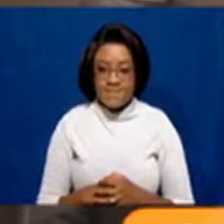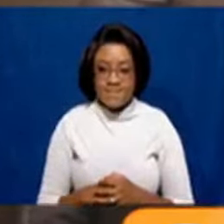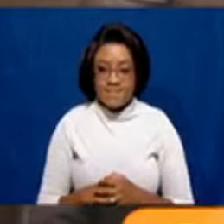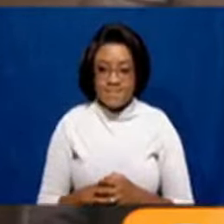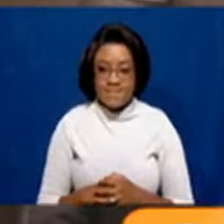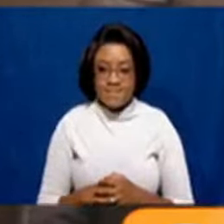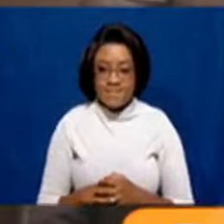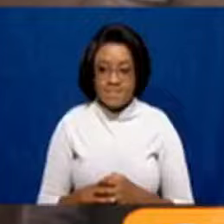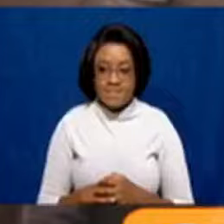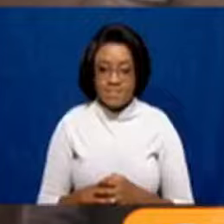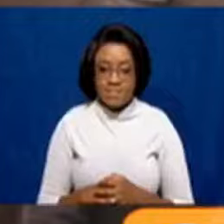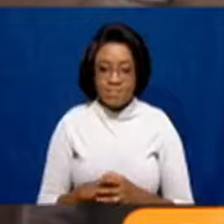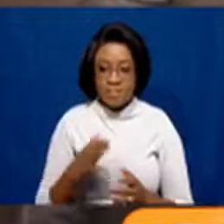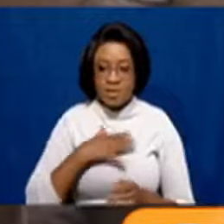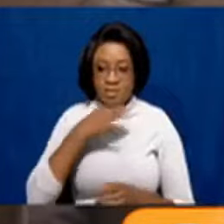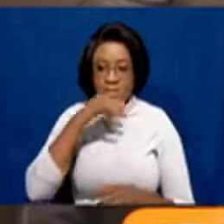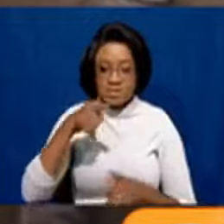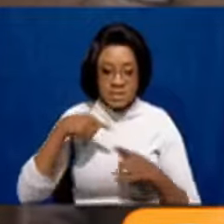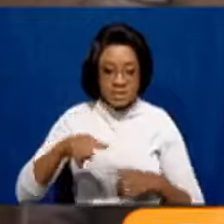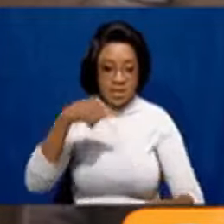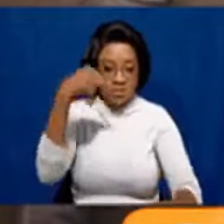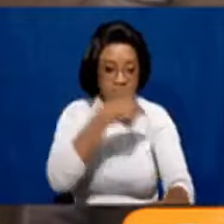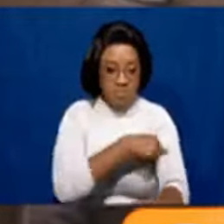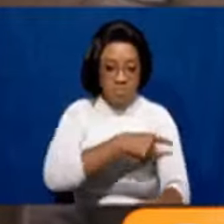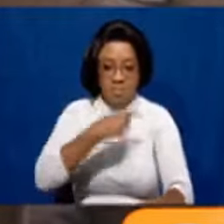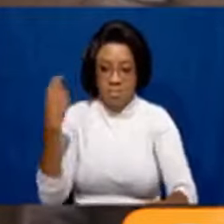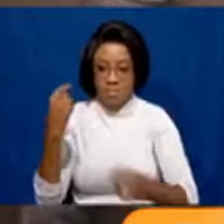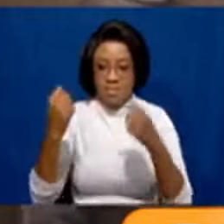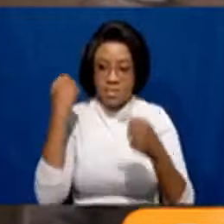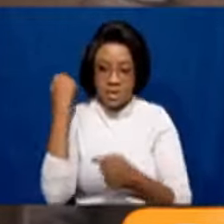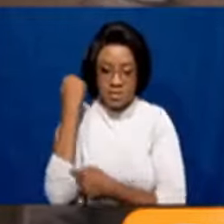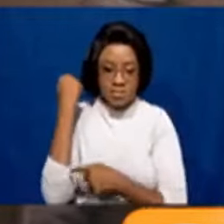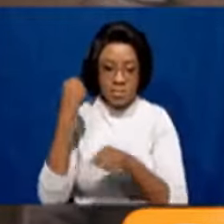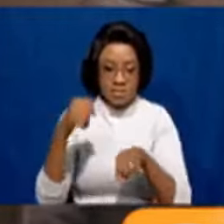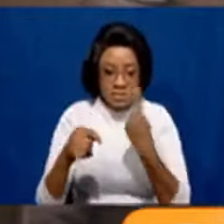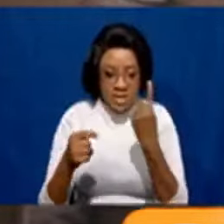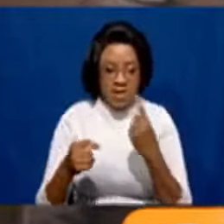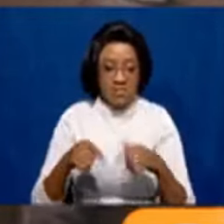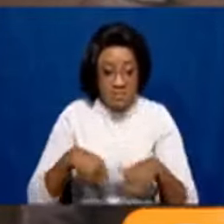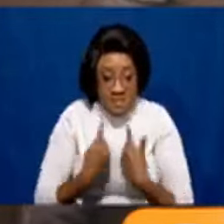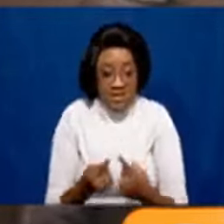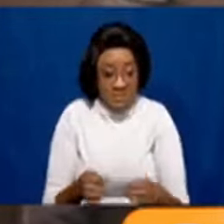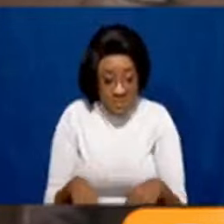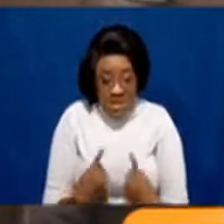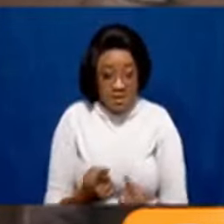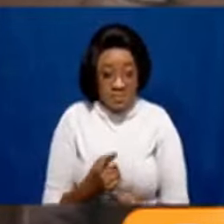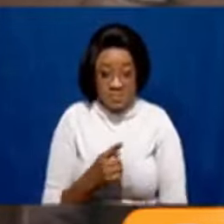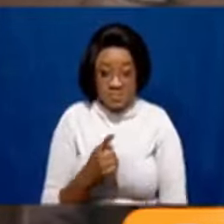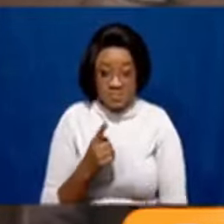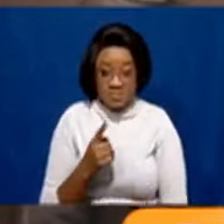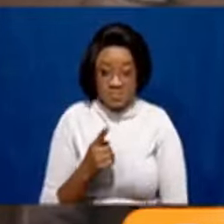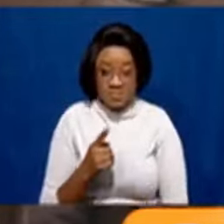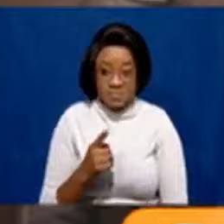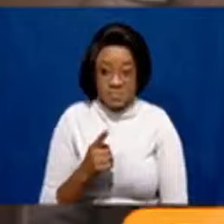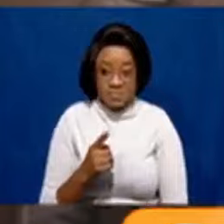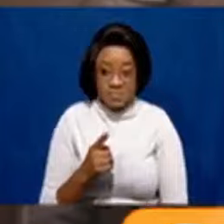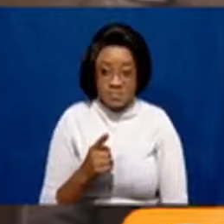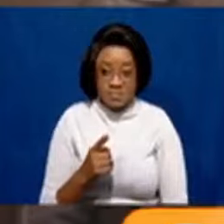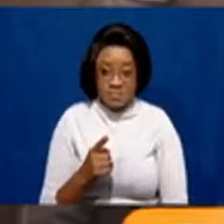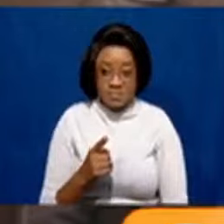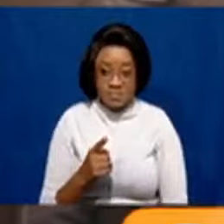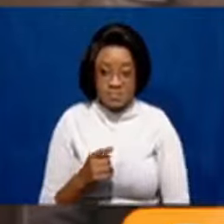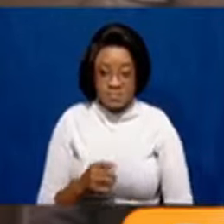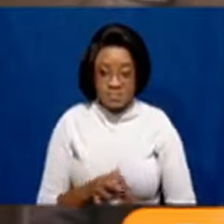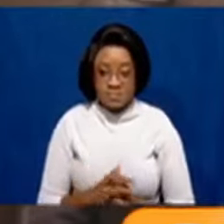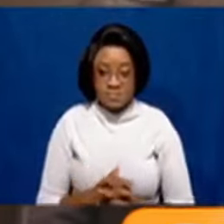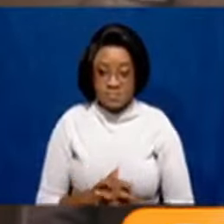alichukua akajidunga mwenyewe ndani, akangoa, akajidunga tena huko, akatoa, akachukua hiyo blunt object akajipiga,